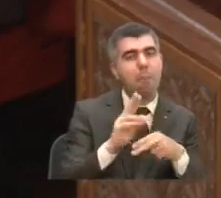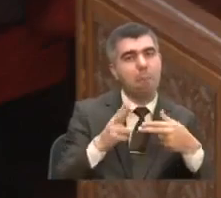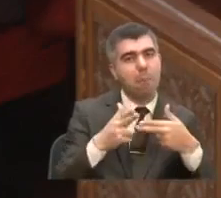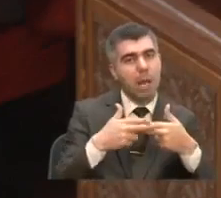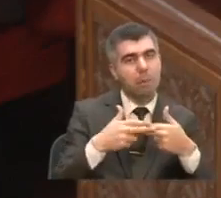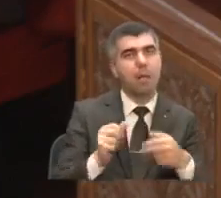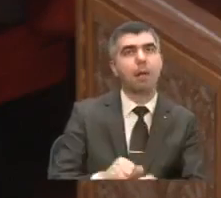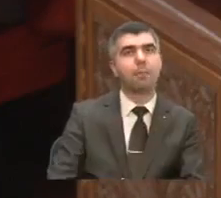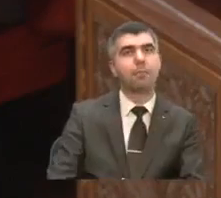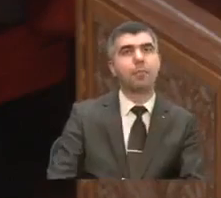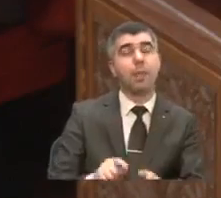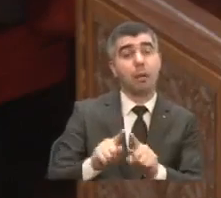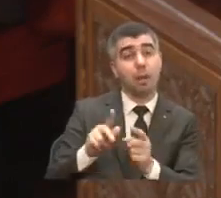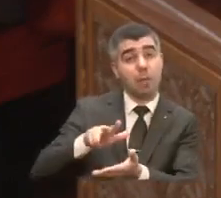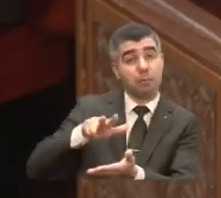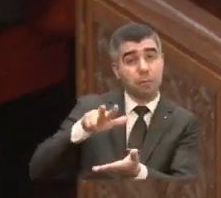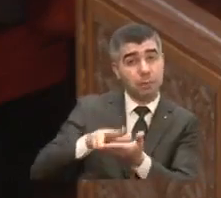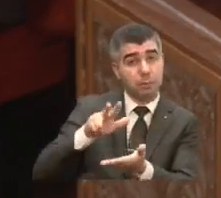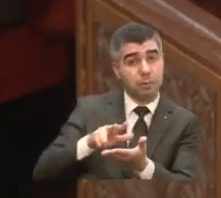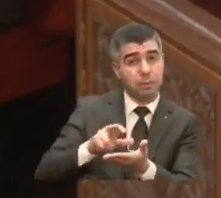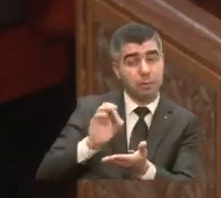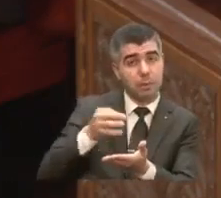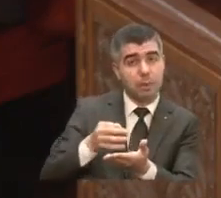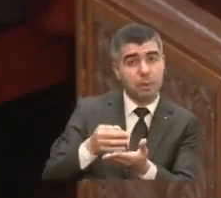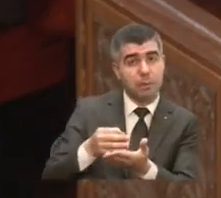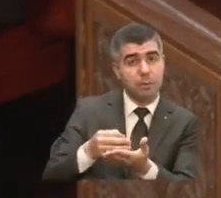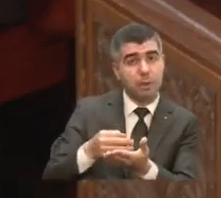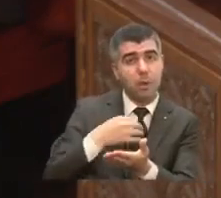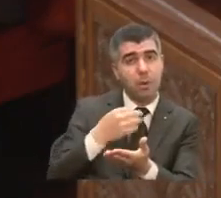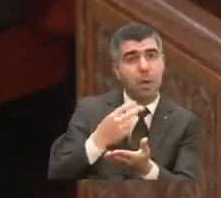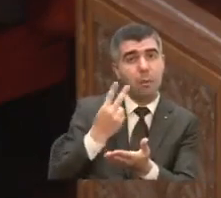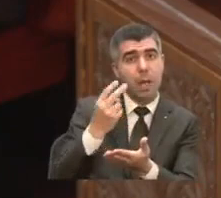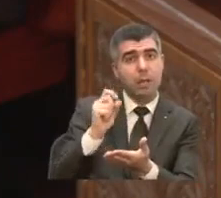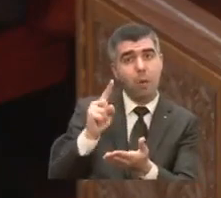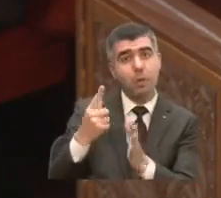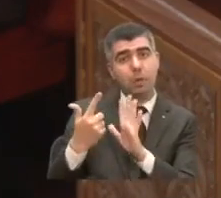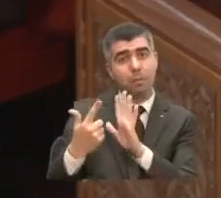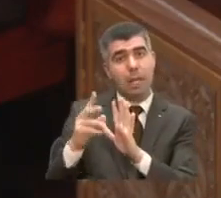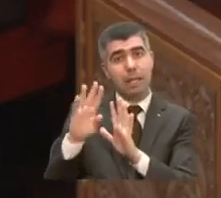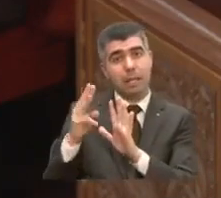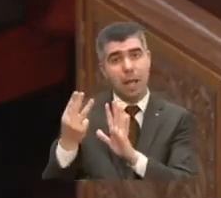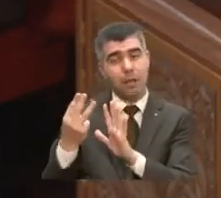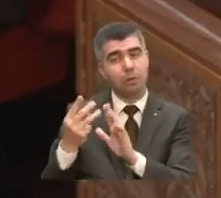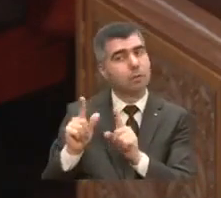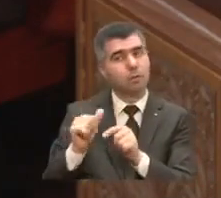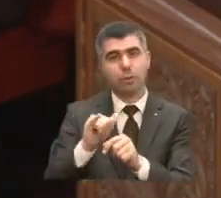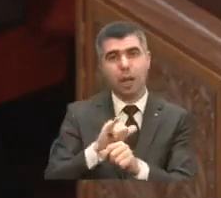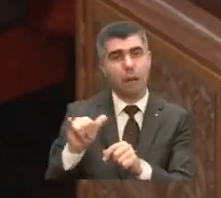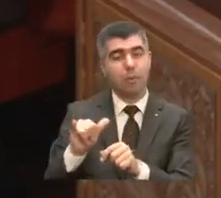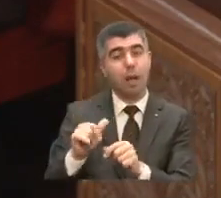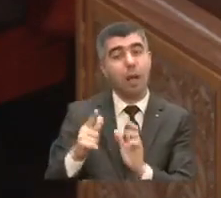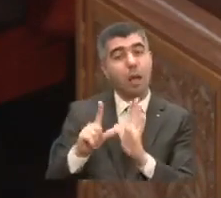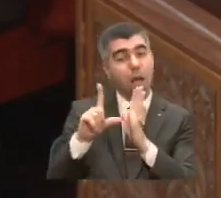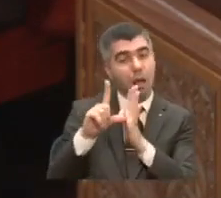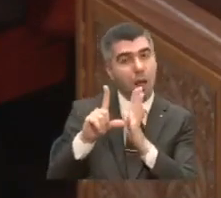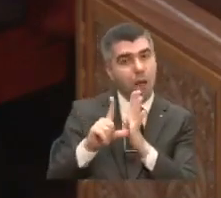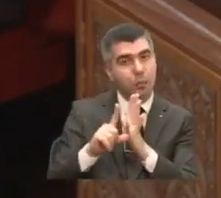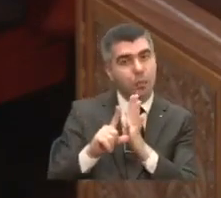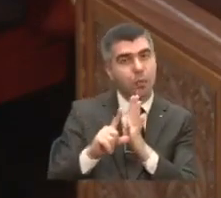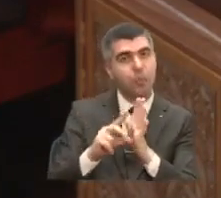للاطار والترخيص ليس القرار 271/13 ولكن هو المرسوم ديال